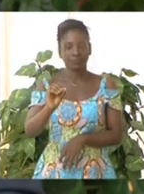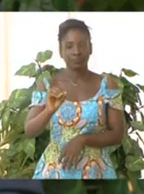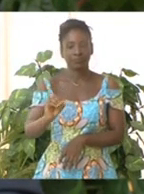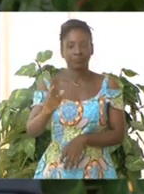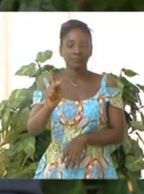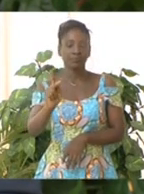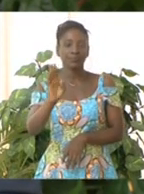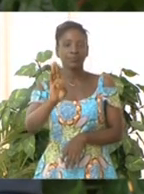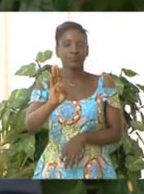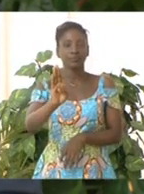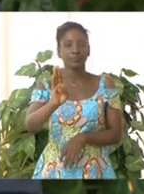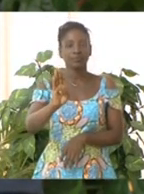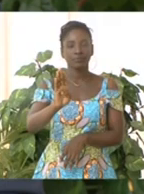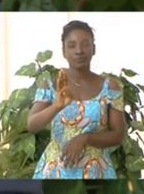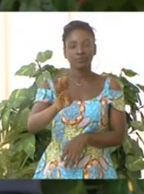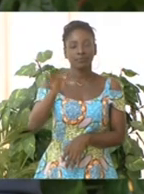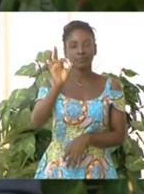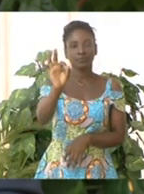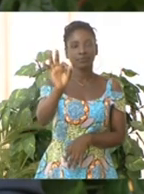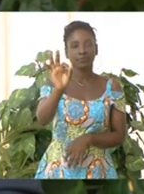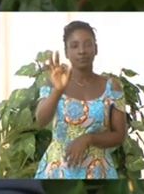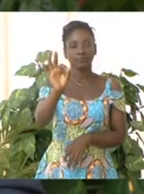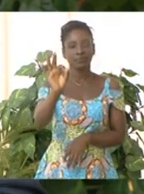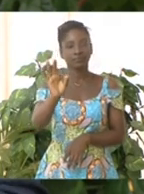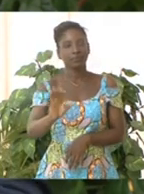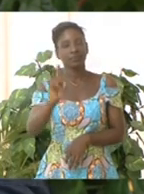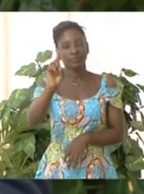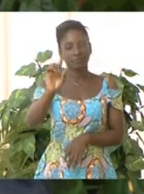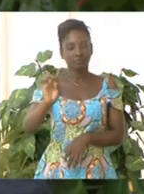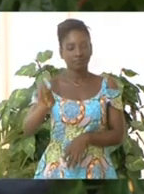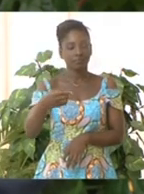Kwadio Conan Bertin, 9, soit